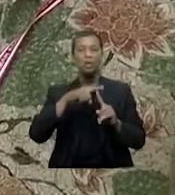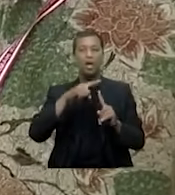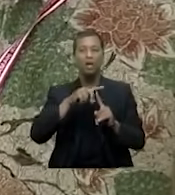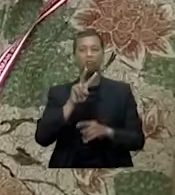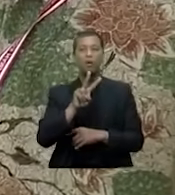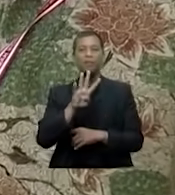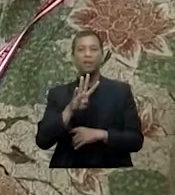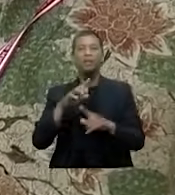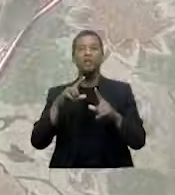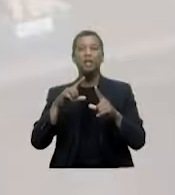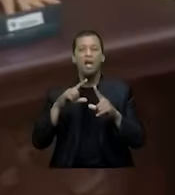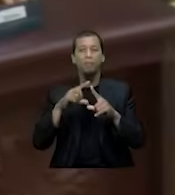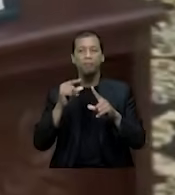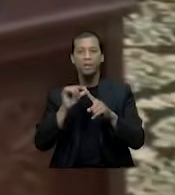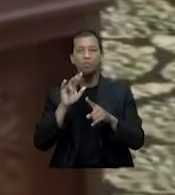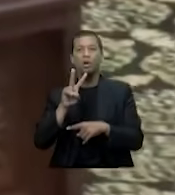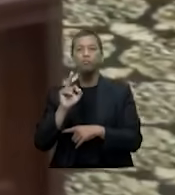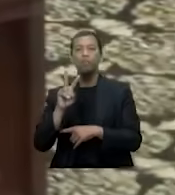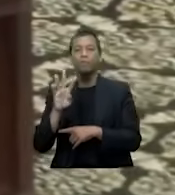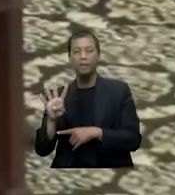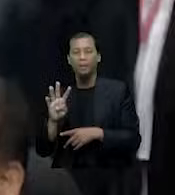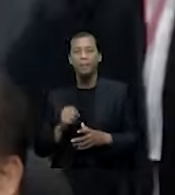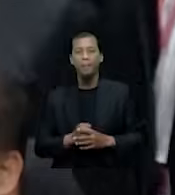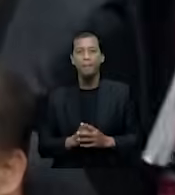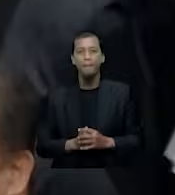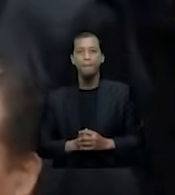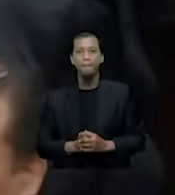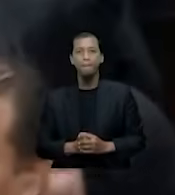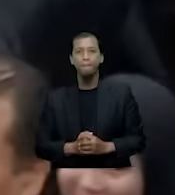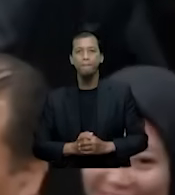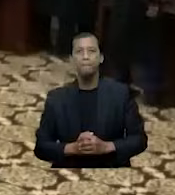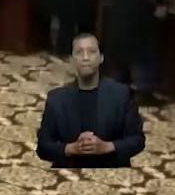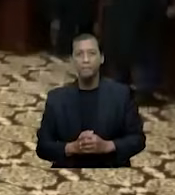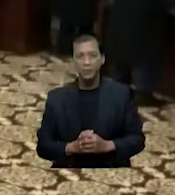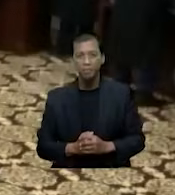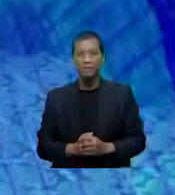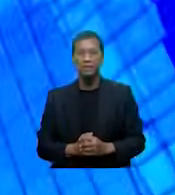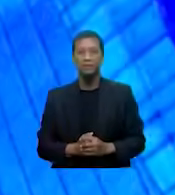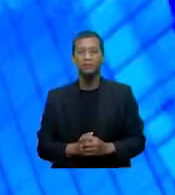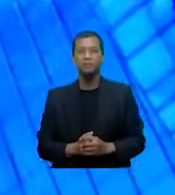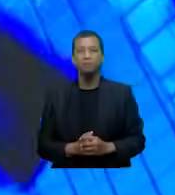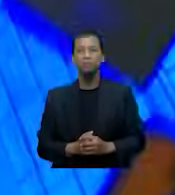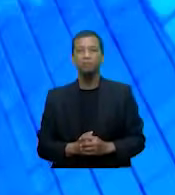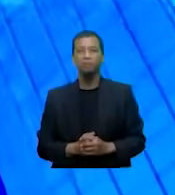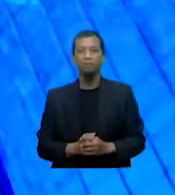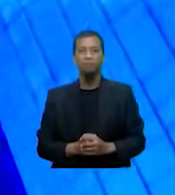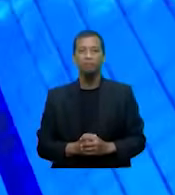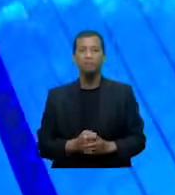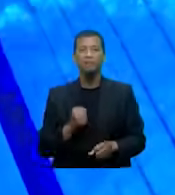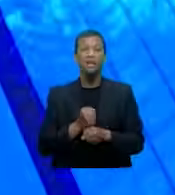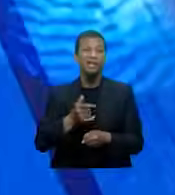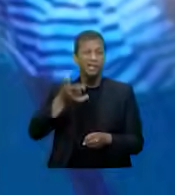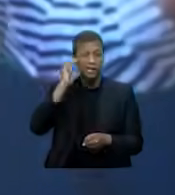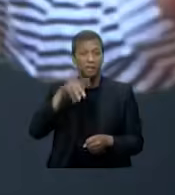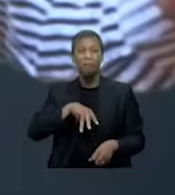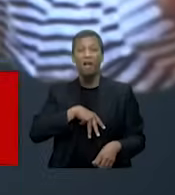April tahun 2024. Dari Jakarta, tim liputan iNews melaporkan. Ganjar Pranowo